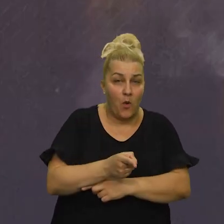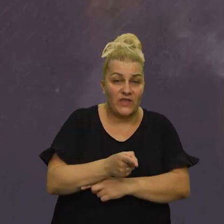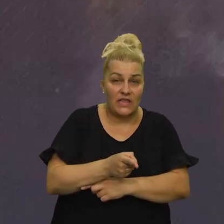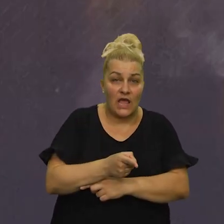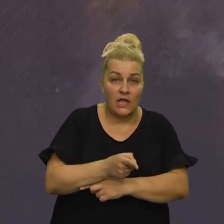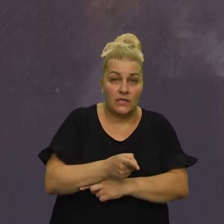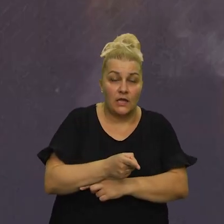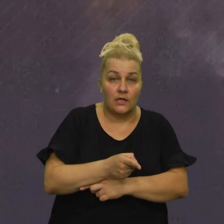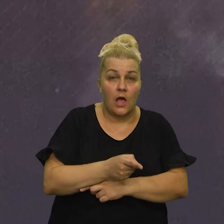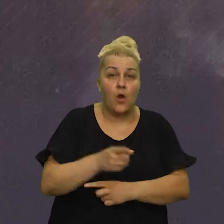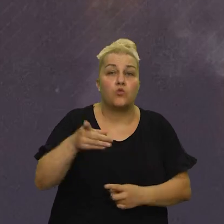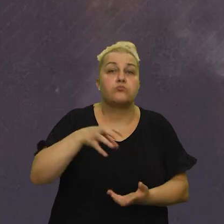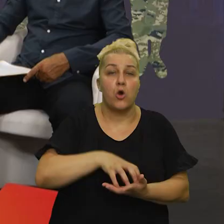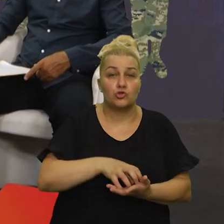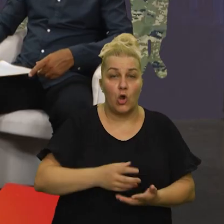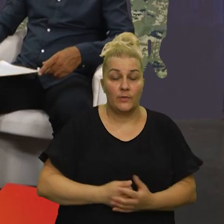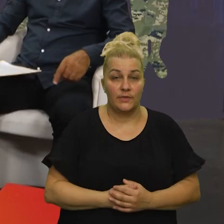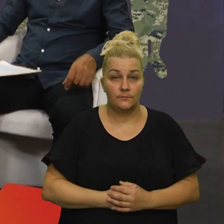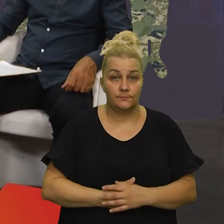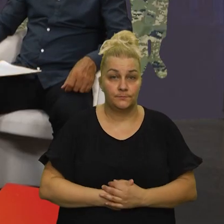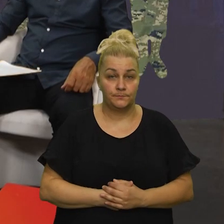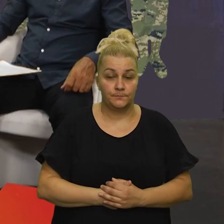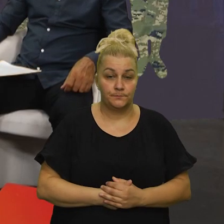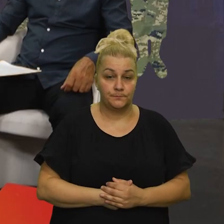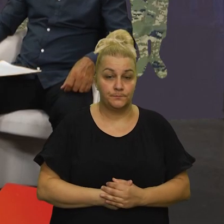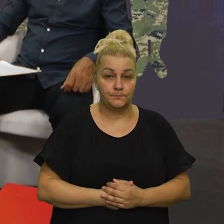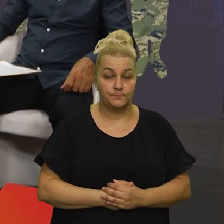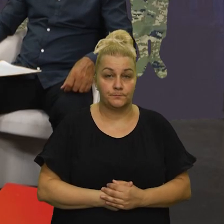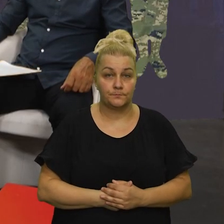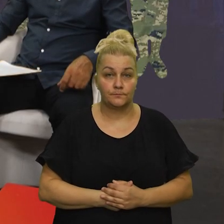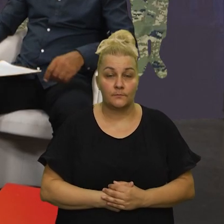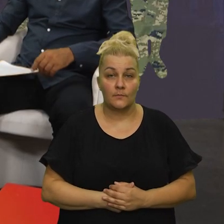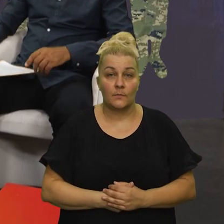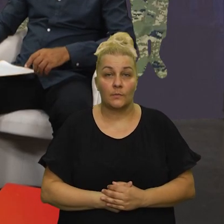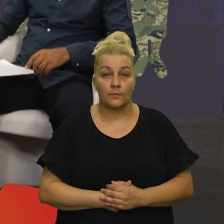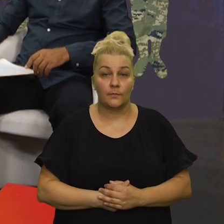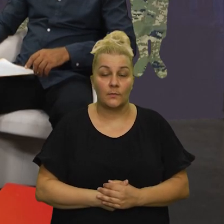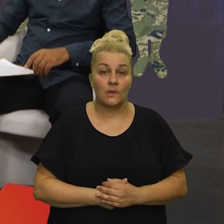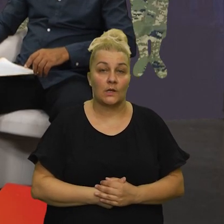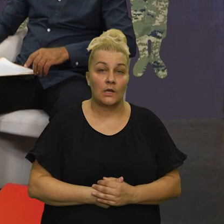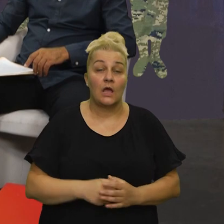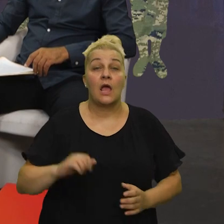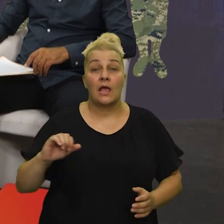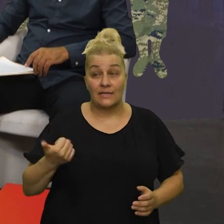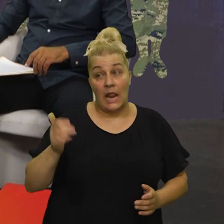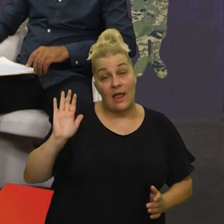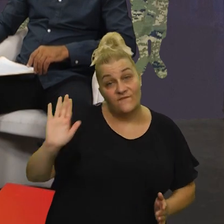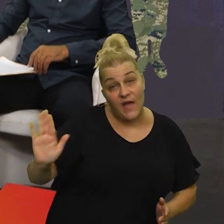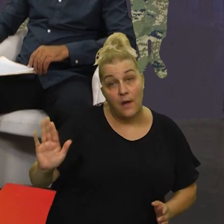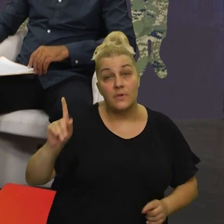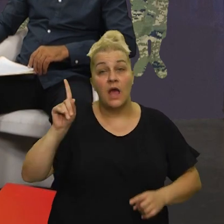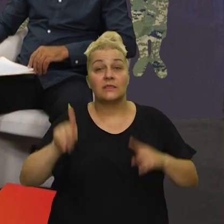zapovjedanja u postrojbe. Da, je li vama, Ivane, osobno